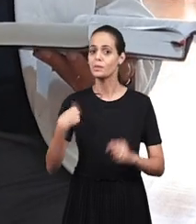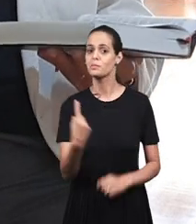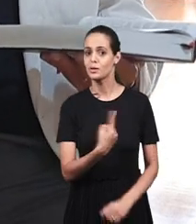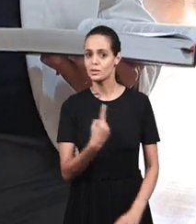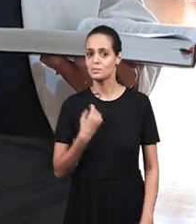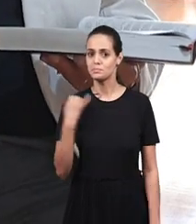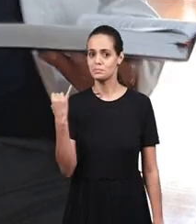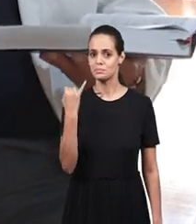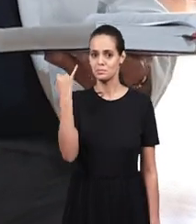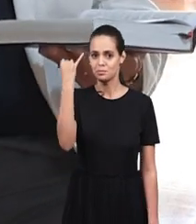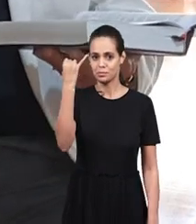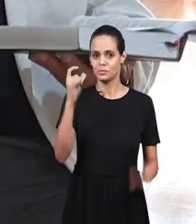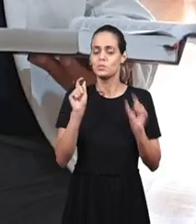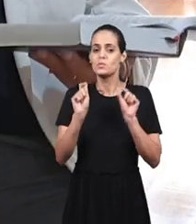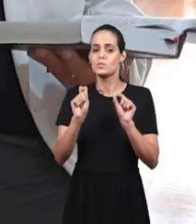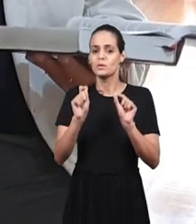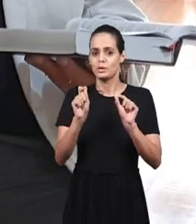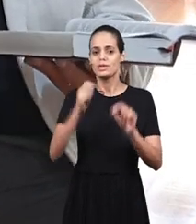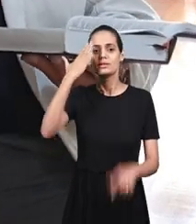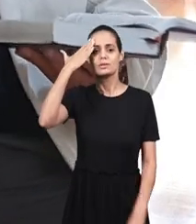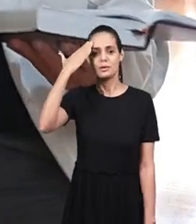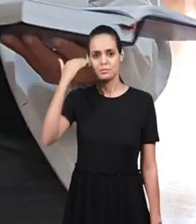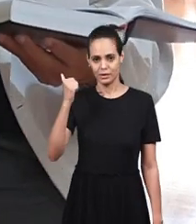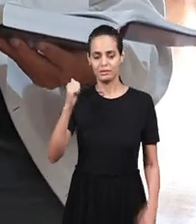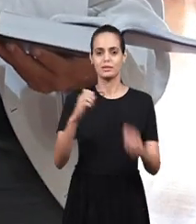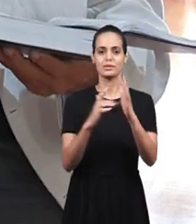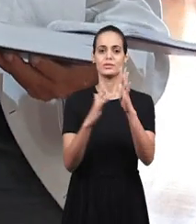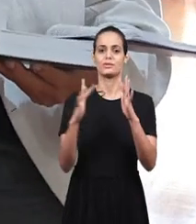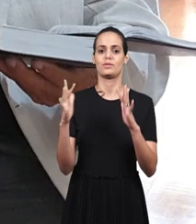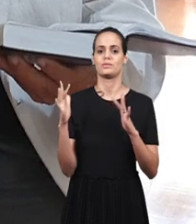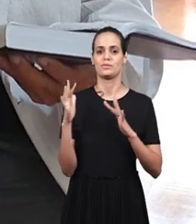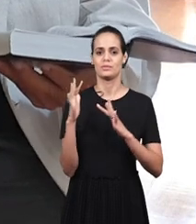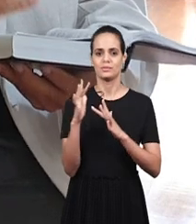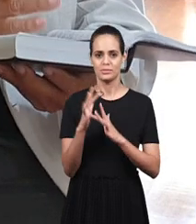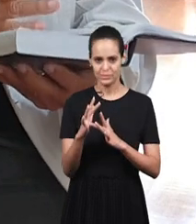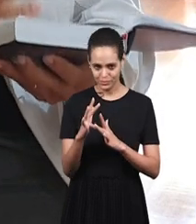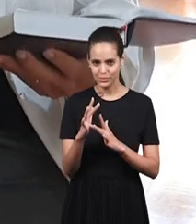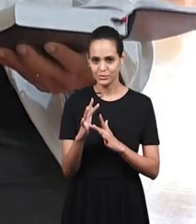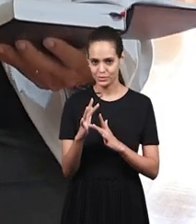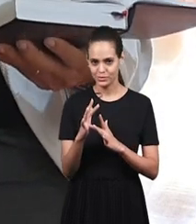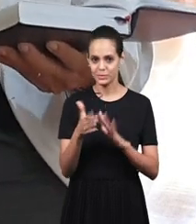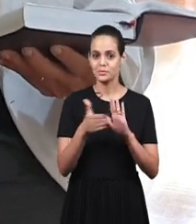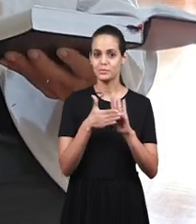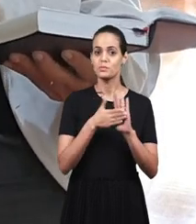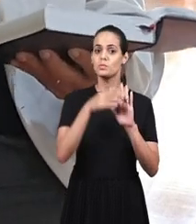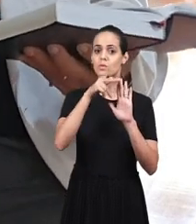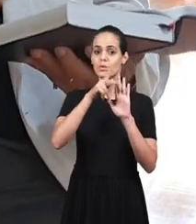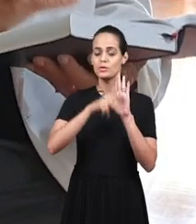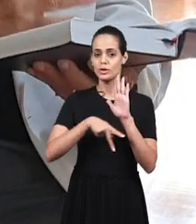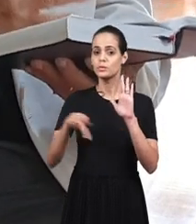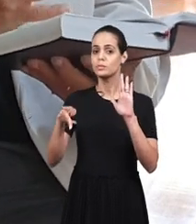Ça, c'est la proposition. Donc, ce qui nous intéresse, c'est de savoir que Jésus, il